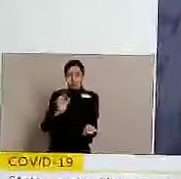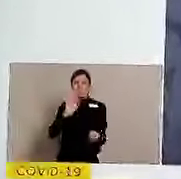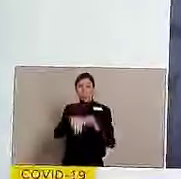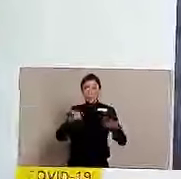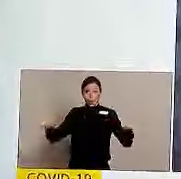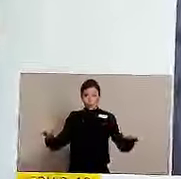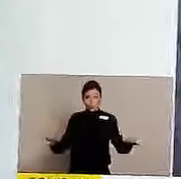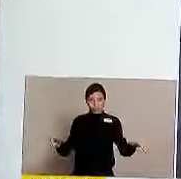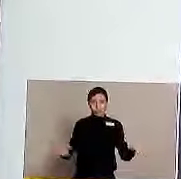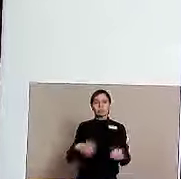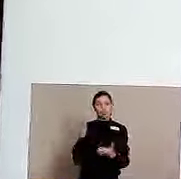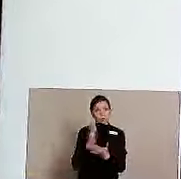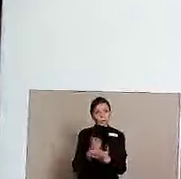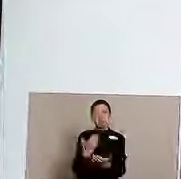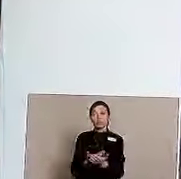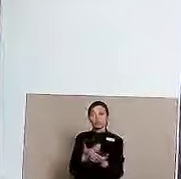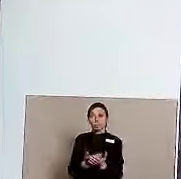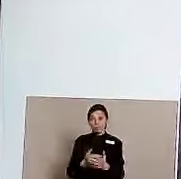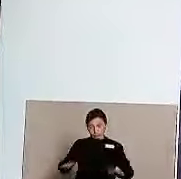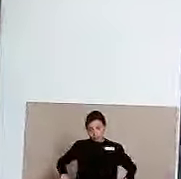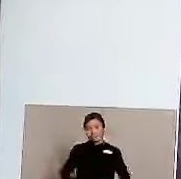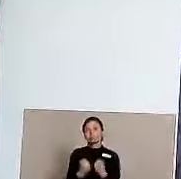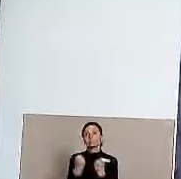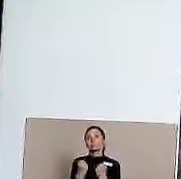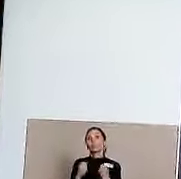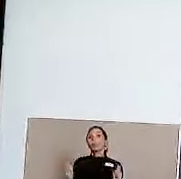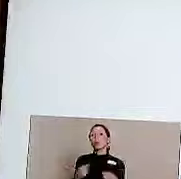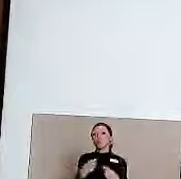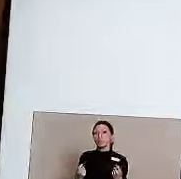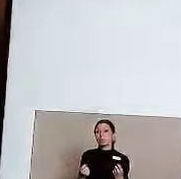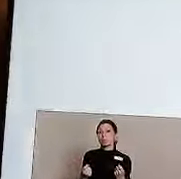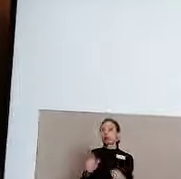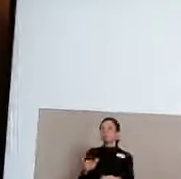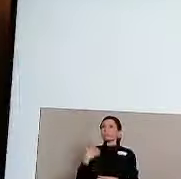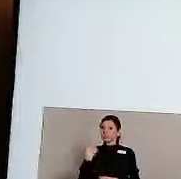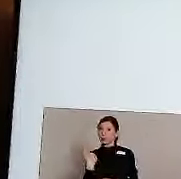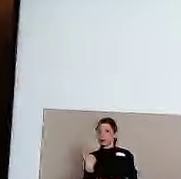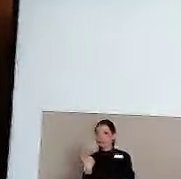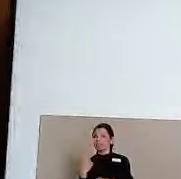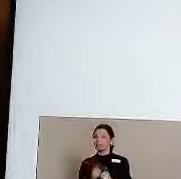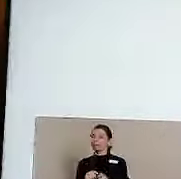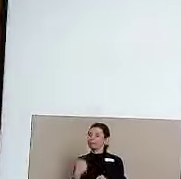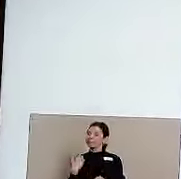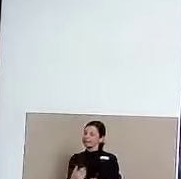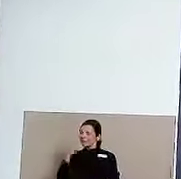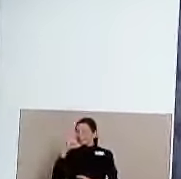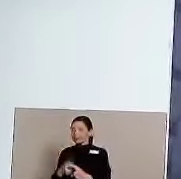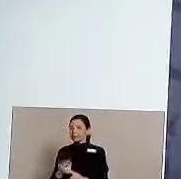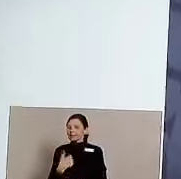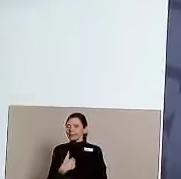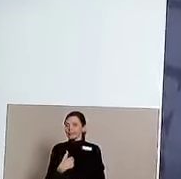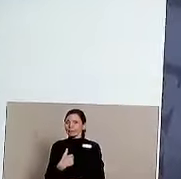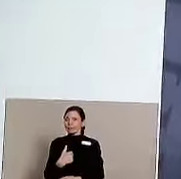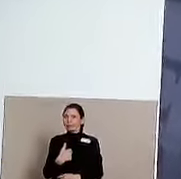على أنفسهم. يجب أن ننظر في حالهم كيف يتم الحفاظ على الأطفال